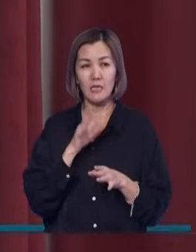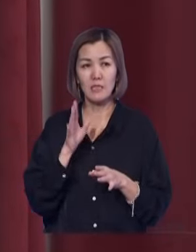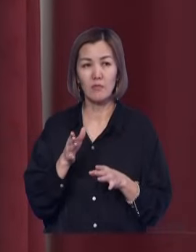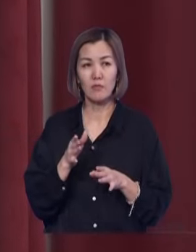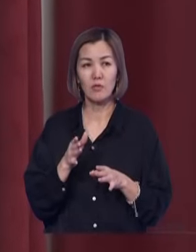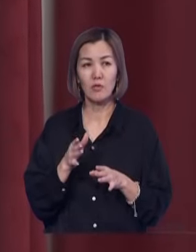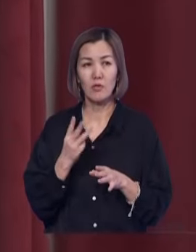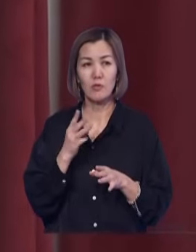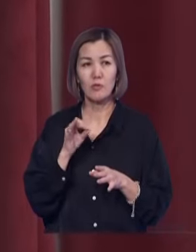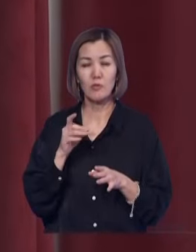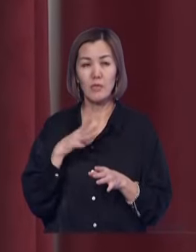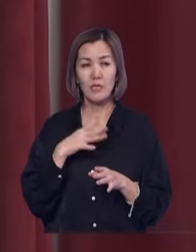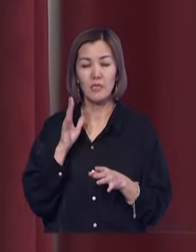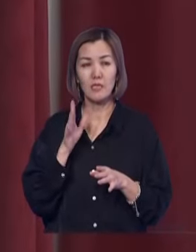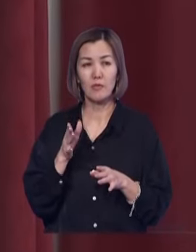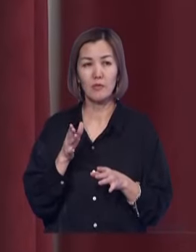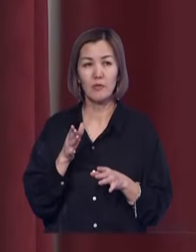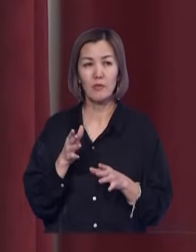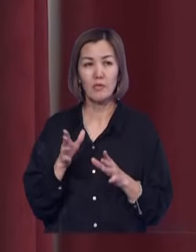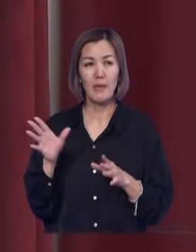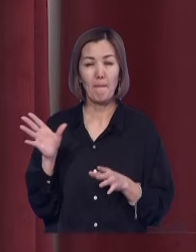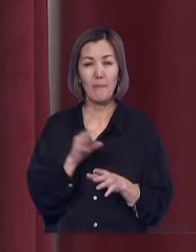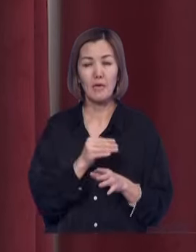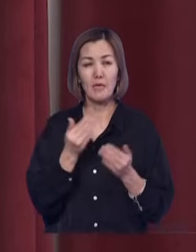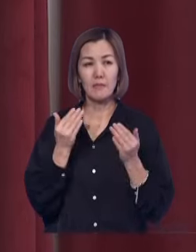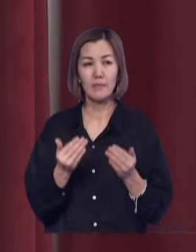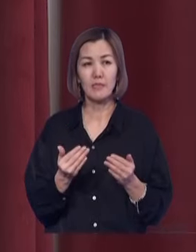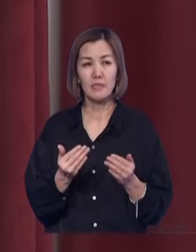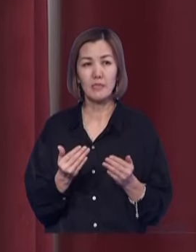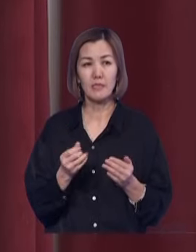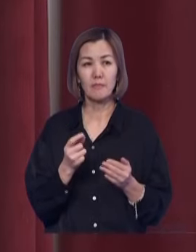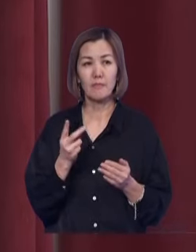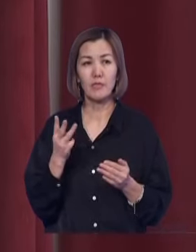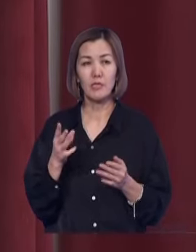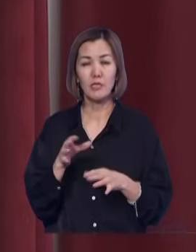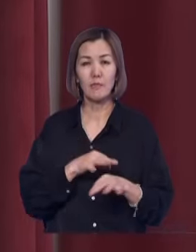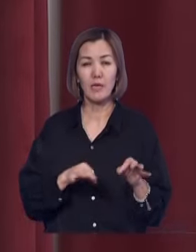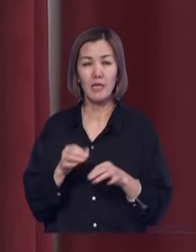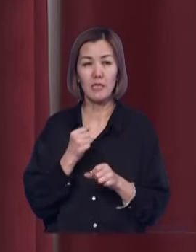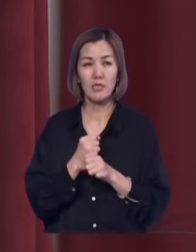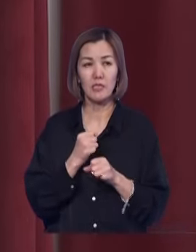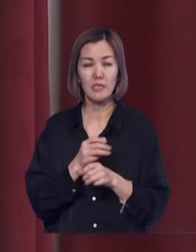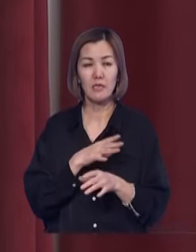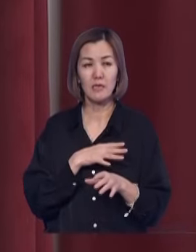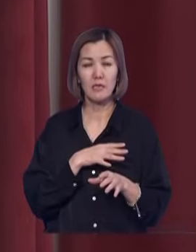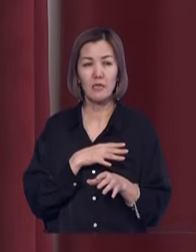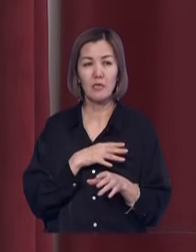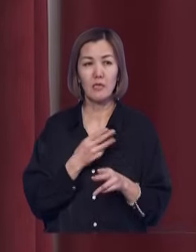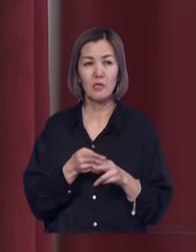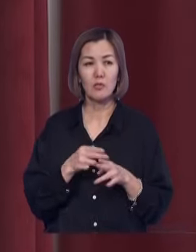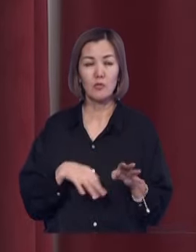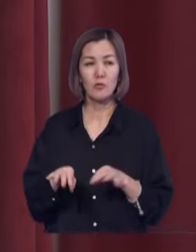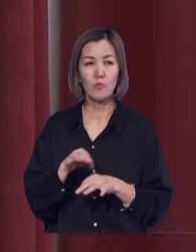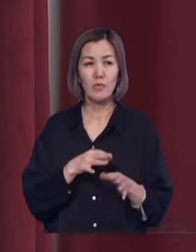қалған 3 миллиард тенге бар. Соның барлығын біз қазір бірнеше проекттер жасадық, жобалар. Сол